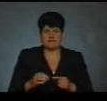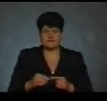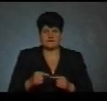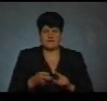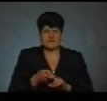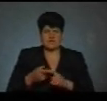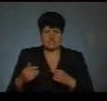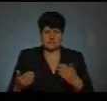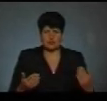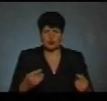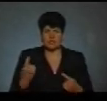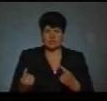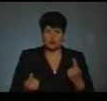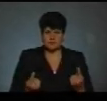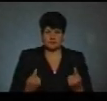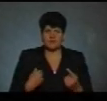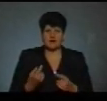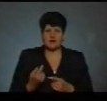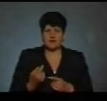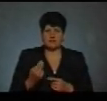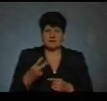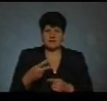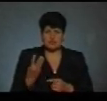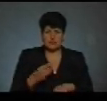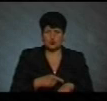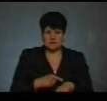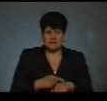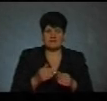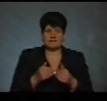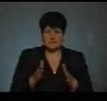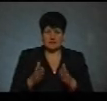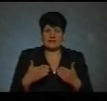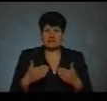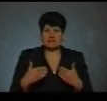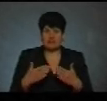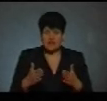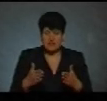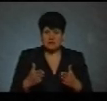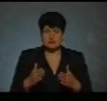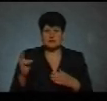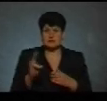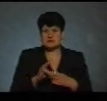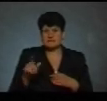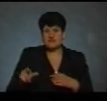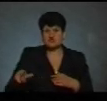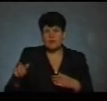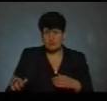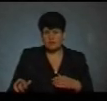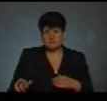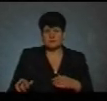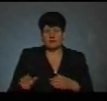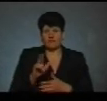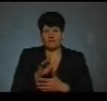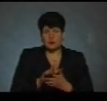від одного. Вибачте, я вас... Однак, 23-й годині відкрили двері храму і священнослужителі,